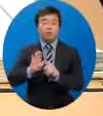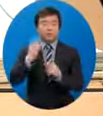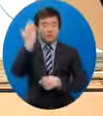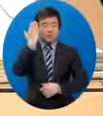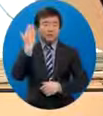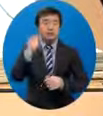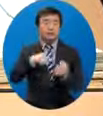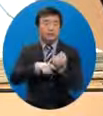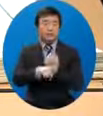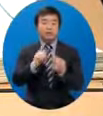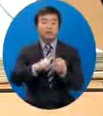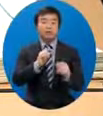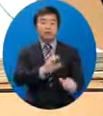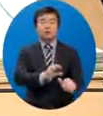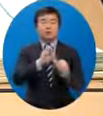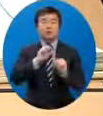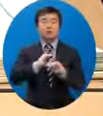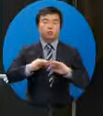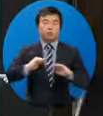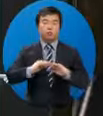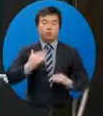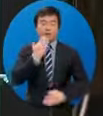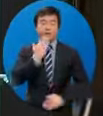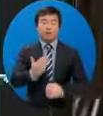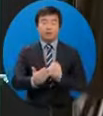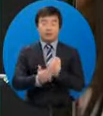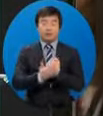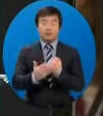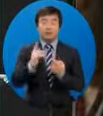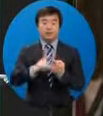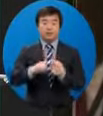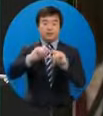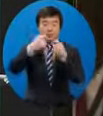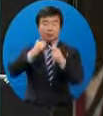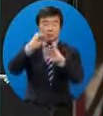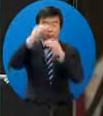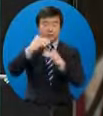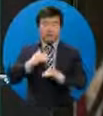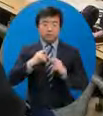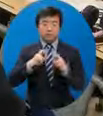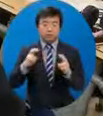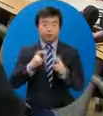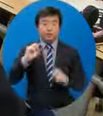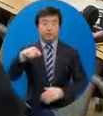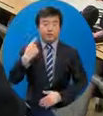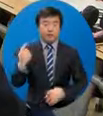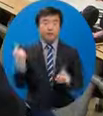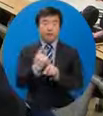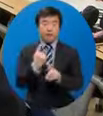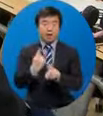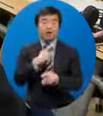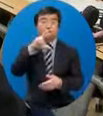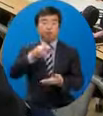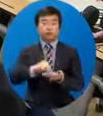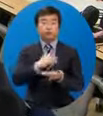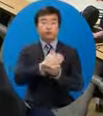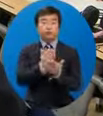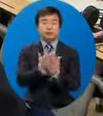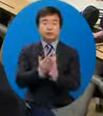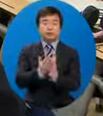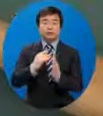적용을 요구하기 때문에 EBS 교재 등의 지문을 꼼꼼히 분석하고 변형 문제와 응용 문제의 유형을 살펴봐야